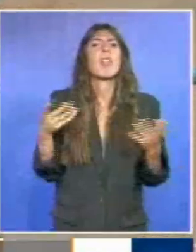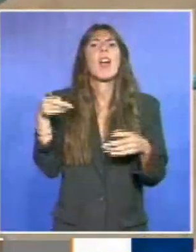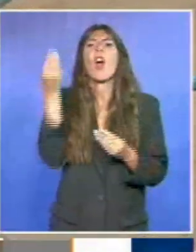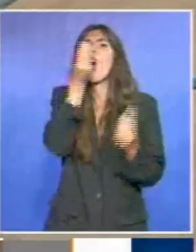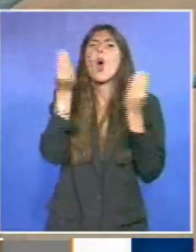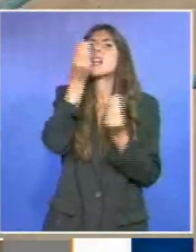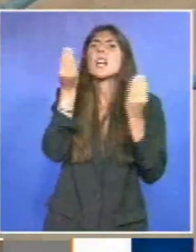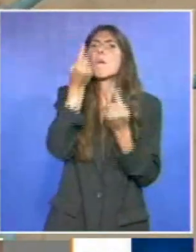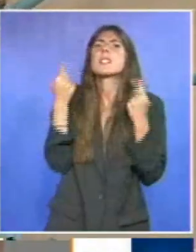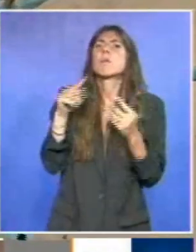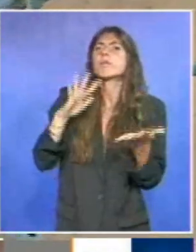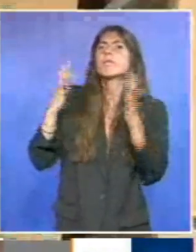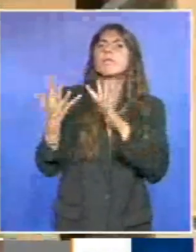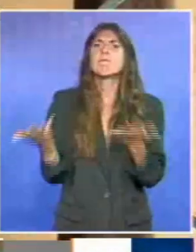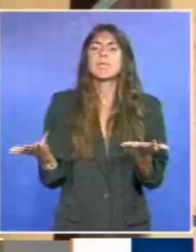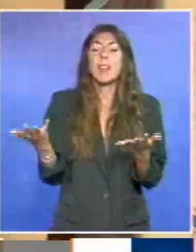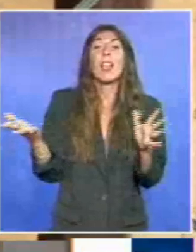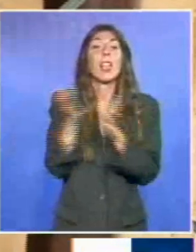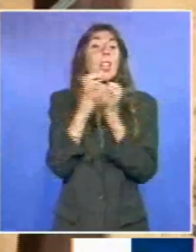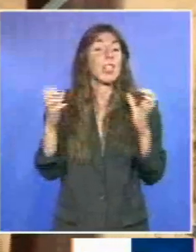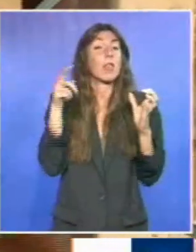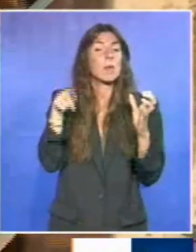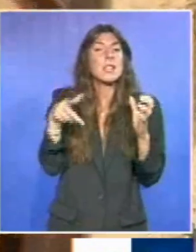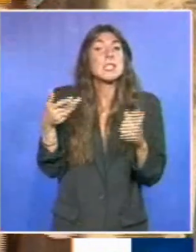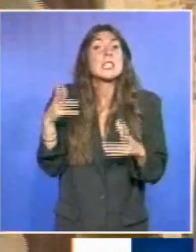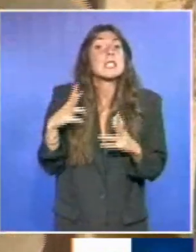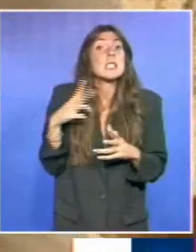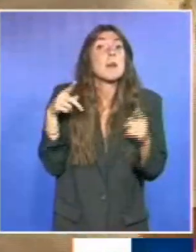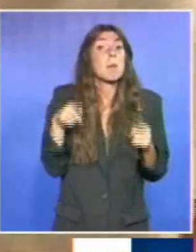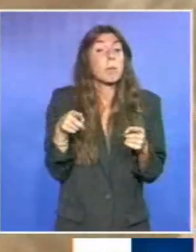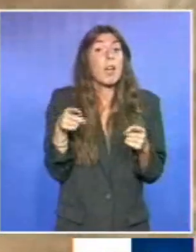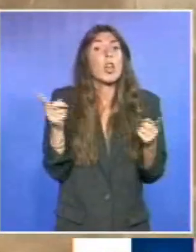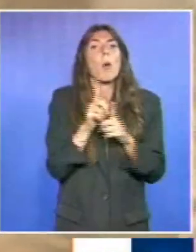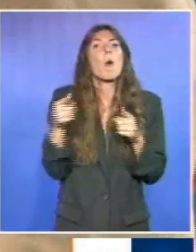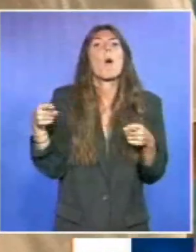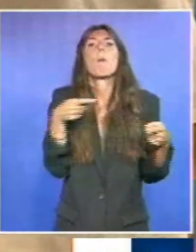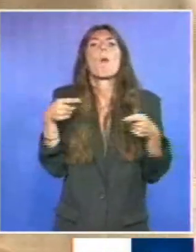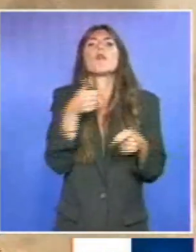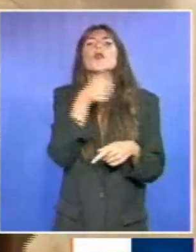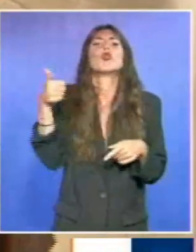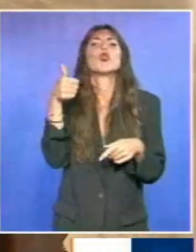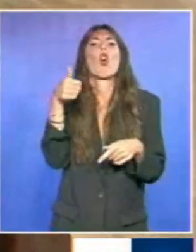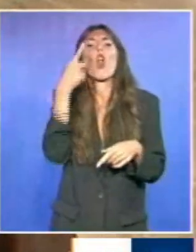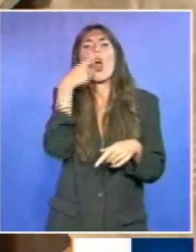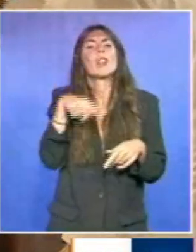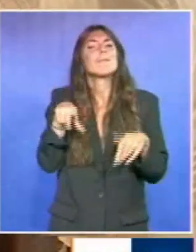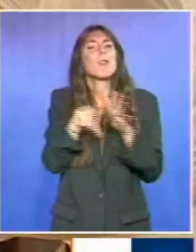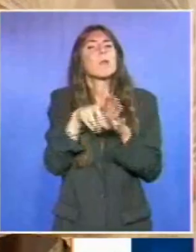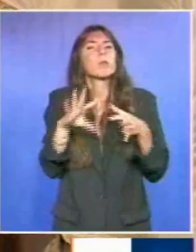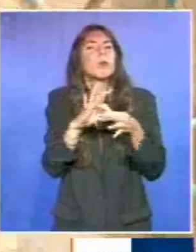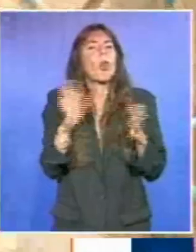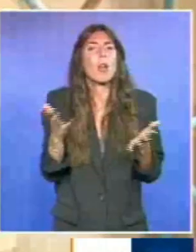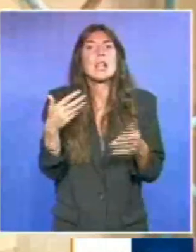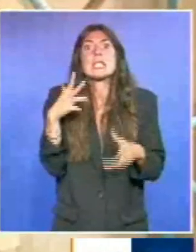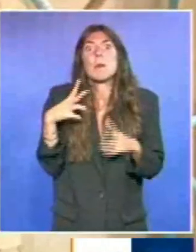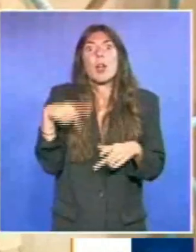questa rivoluzione le imprese si aspettano che non sia solo un momento burocratico e sanzionatorio che sia un momento